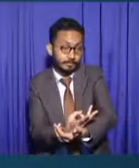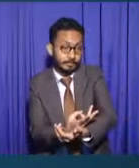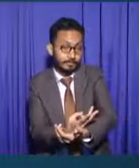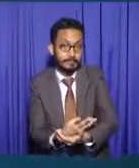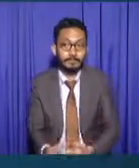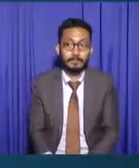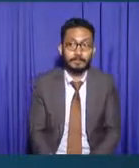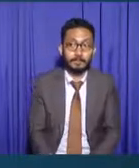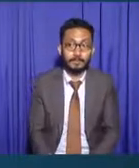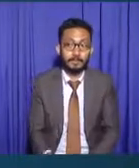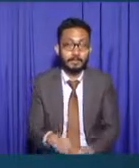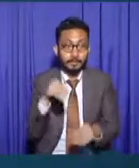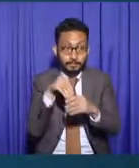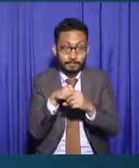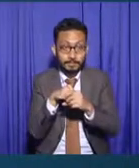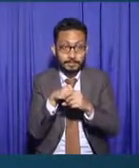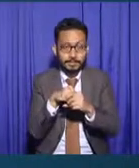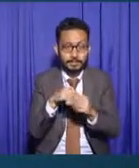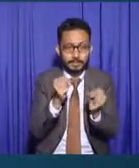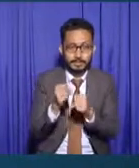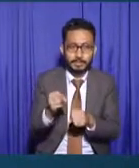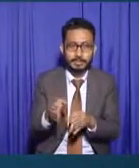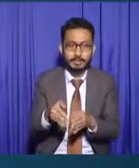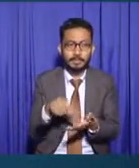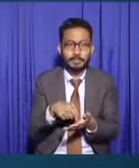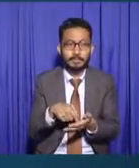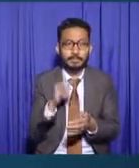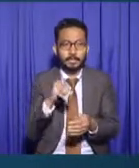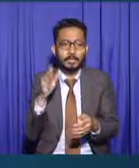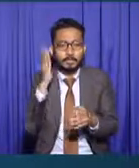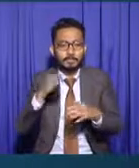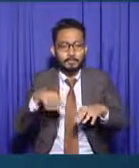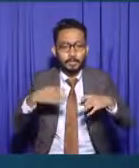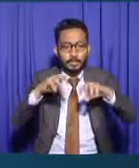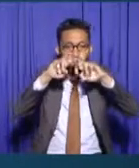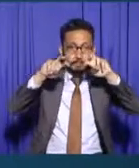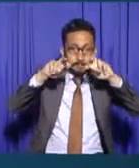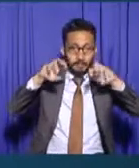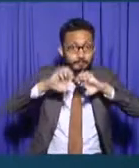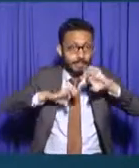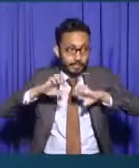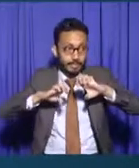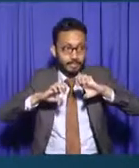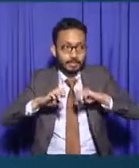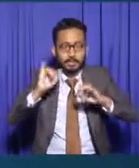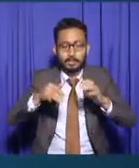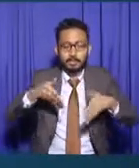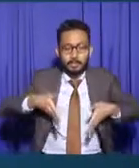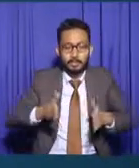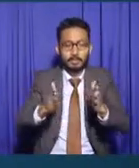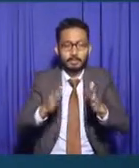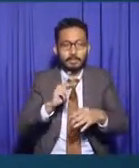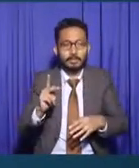kali ini murid-murid akan mempelajari bagaimana eksperimen yang dijalankan oleh